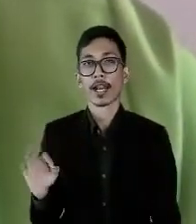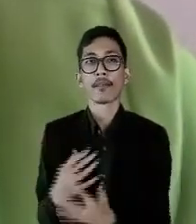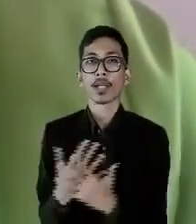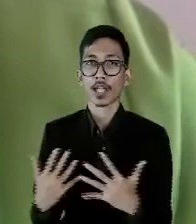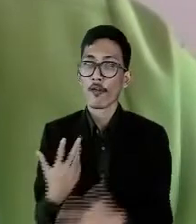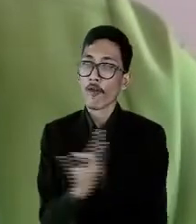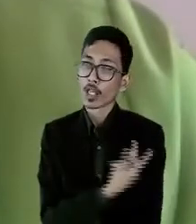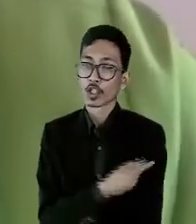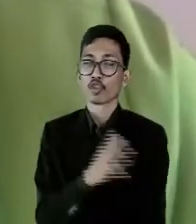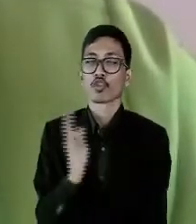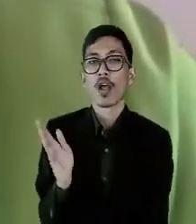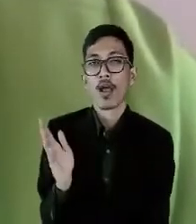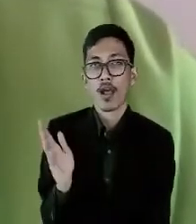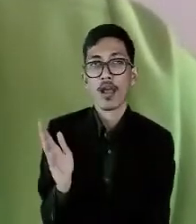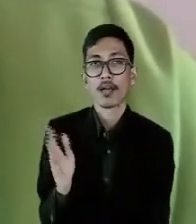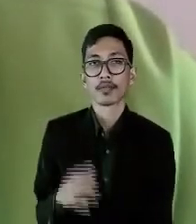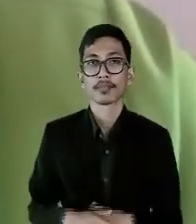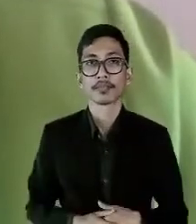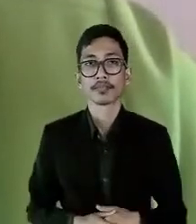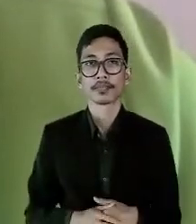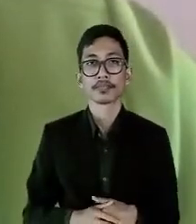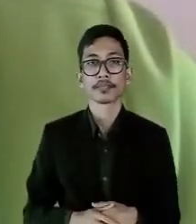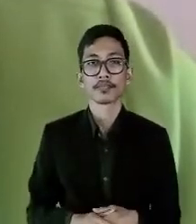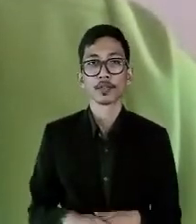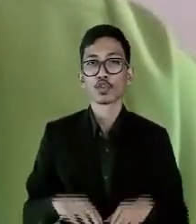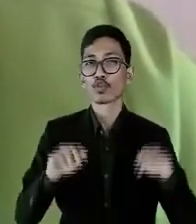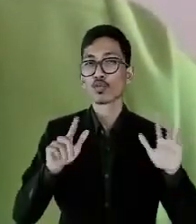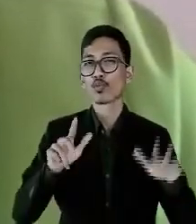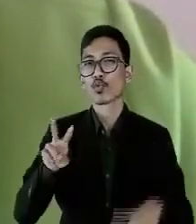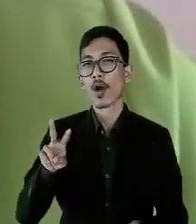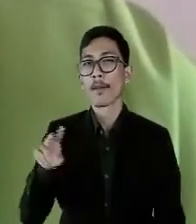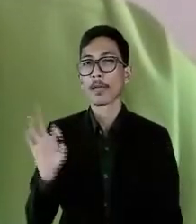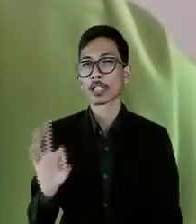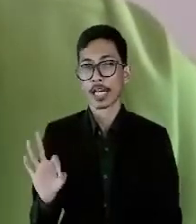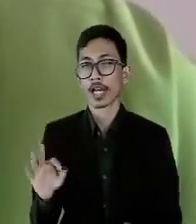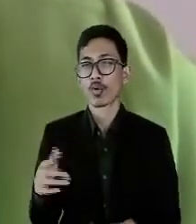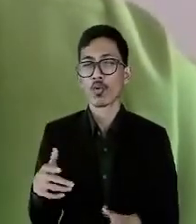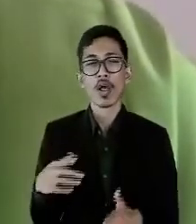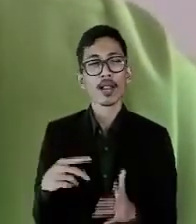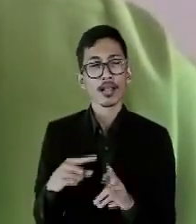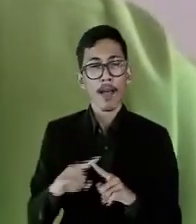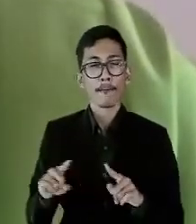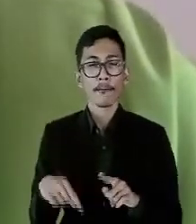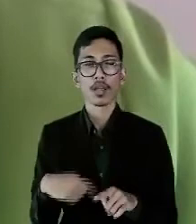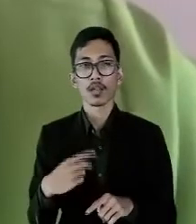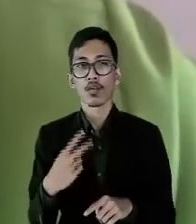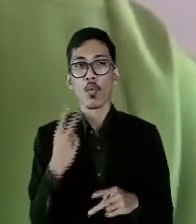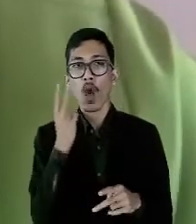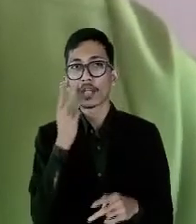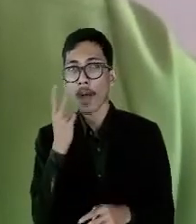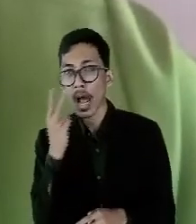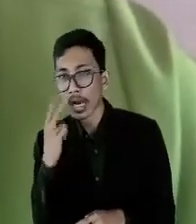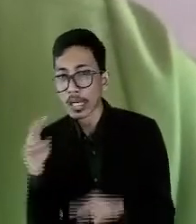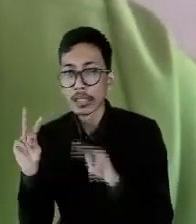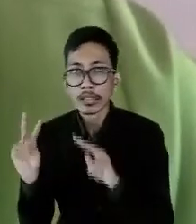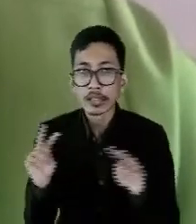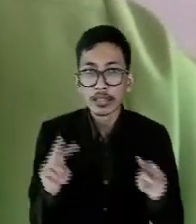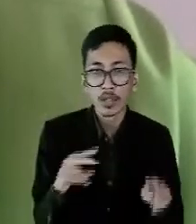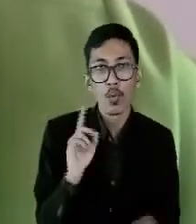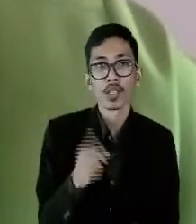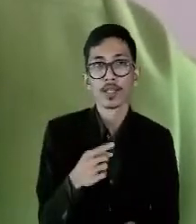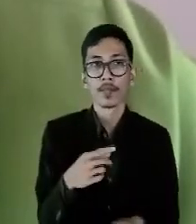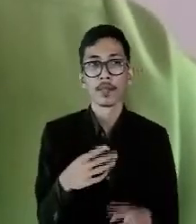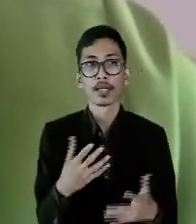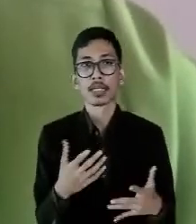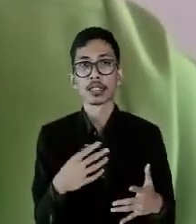cukup ya tidak kita tidak abe, tidak tetap kita waspada ya. Itu salah satu cara yang